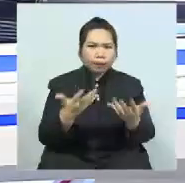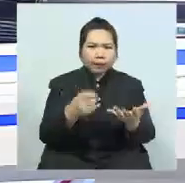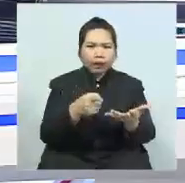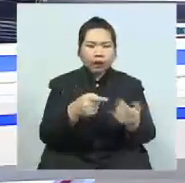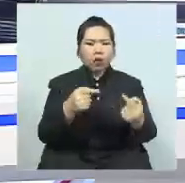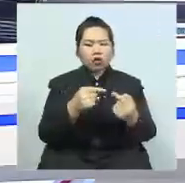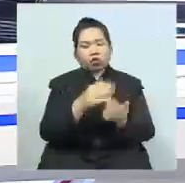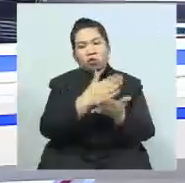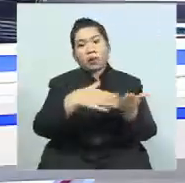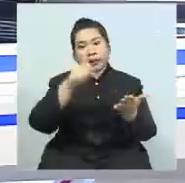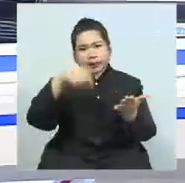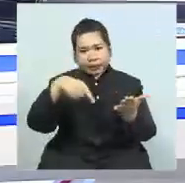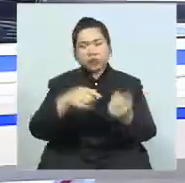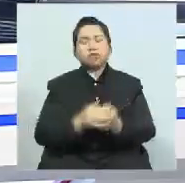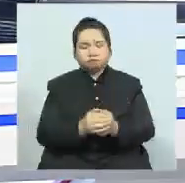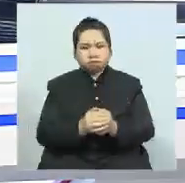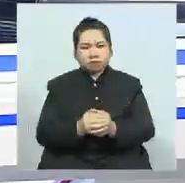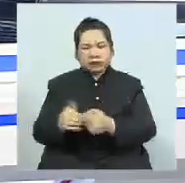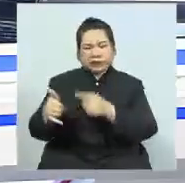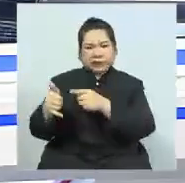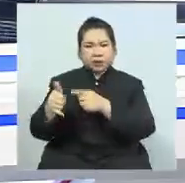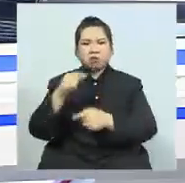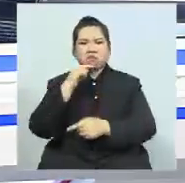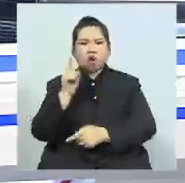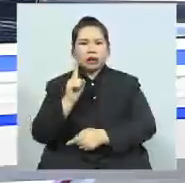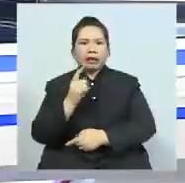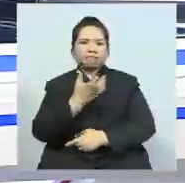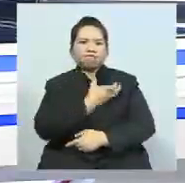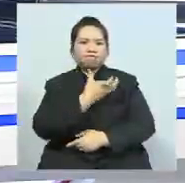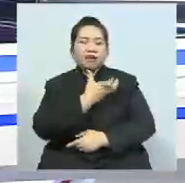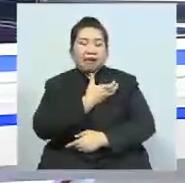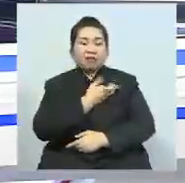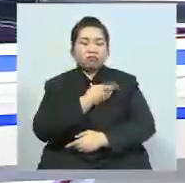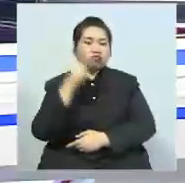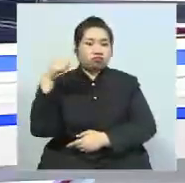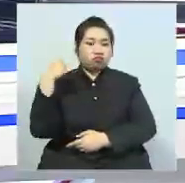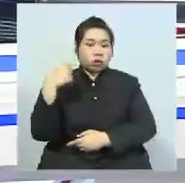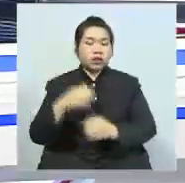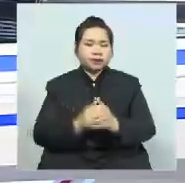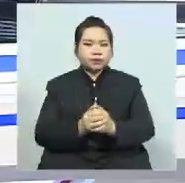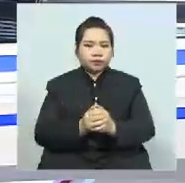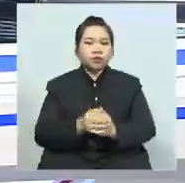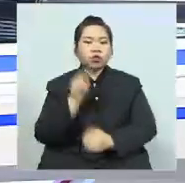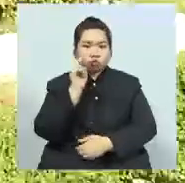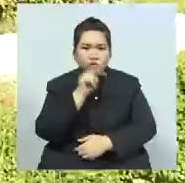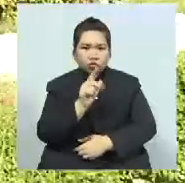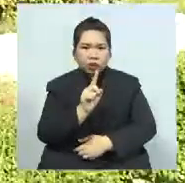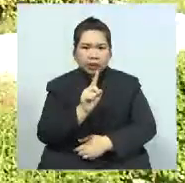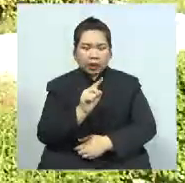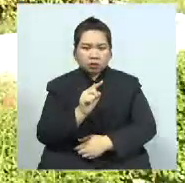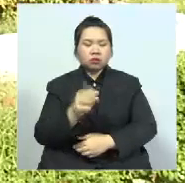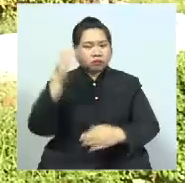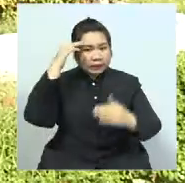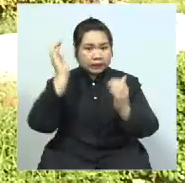ตุในพื้นที่เขตบางซื่อค่ะผู้ต้องหาเนี่ยอ้างว่าทำไปเพราะหึงหวงค่ะไปดูบรรยากาศนะคะขณะที่เจ้าหน้า